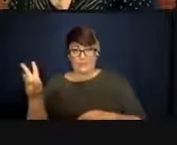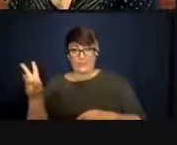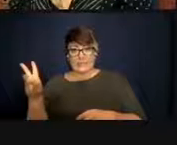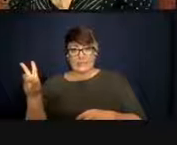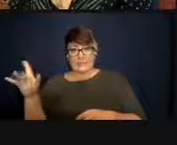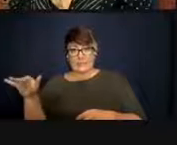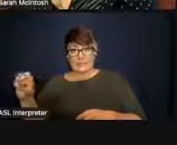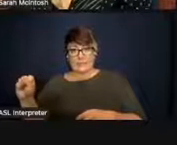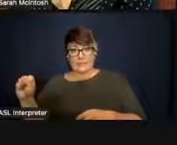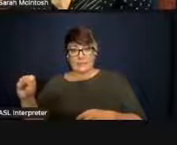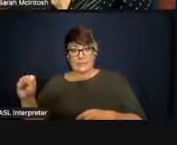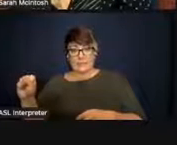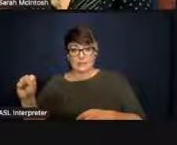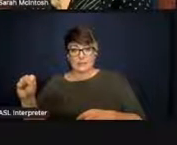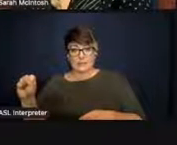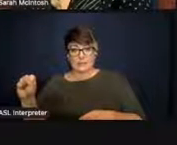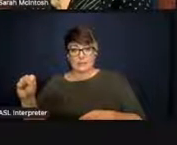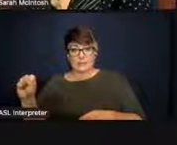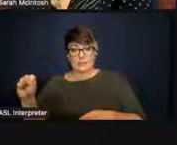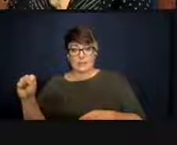ويرفضون. حسنا،